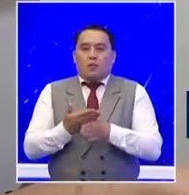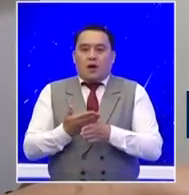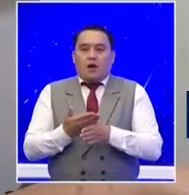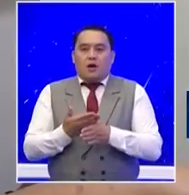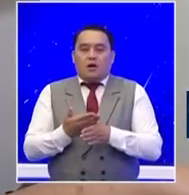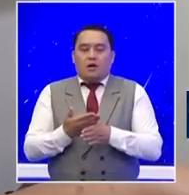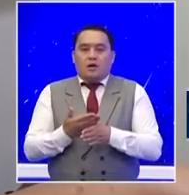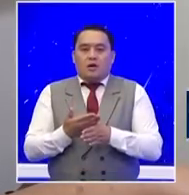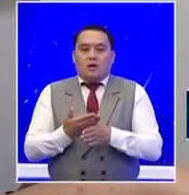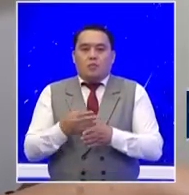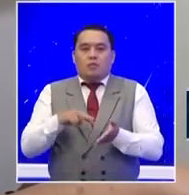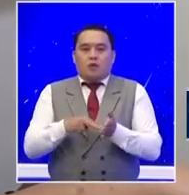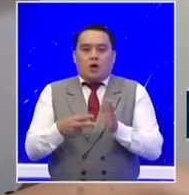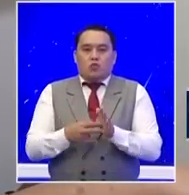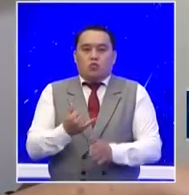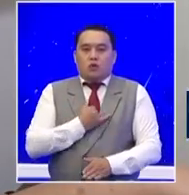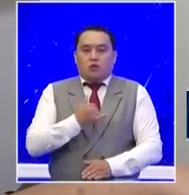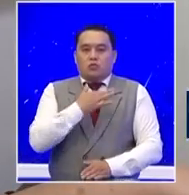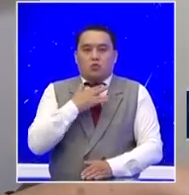дальнейшем планов много.